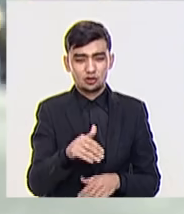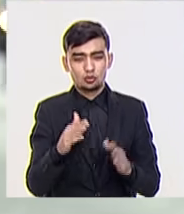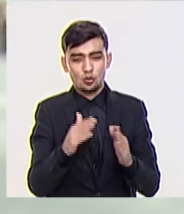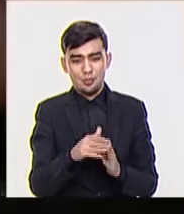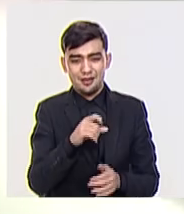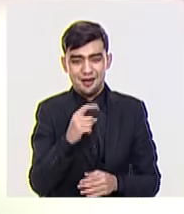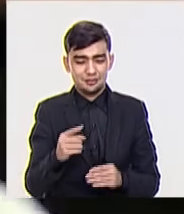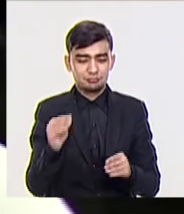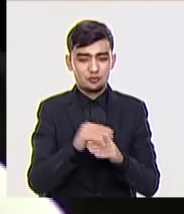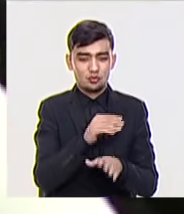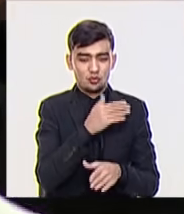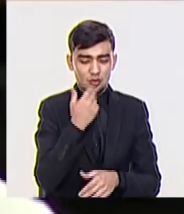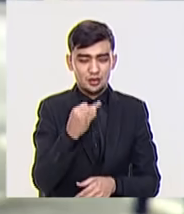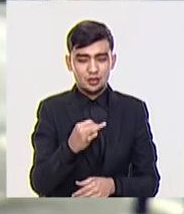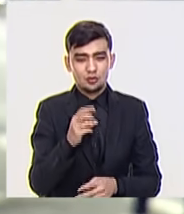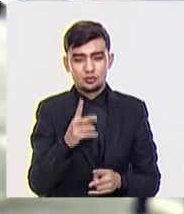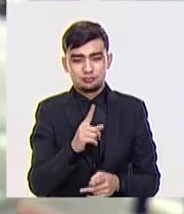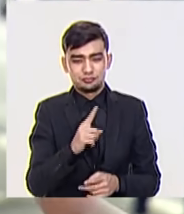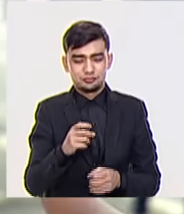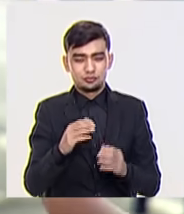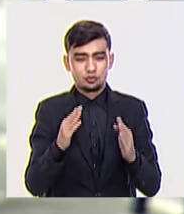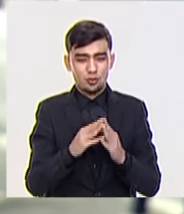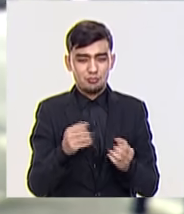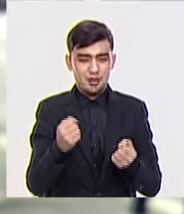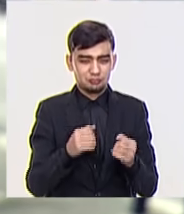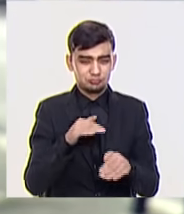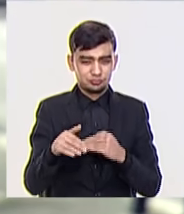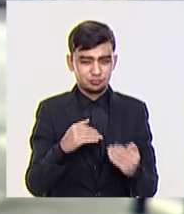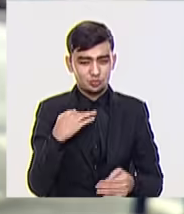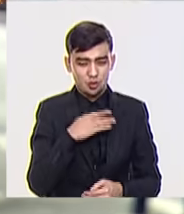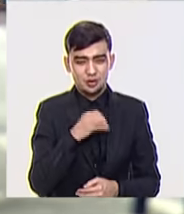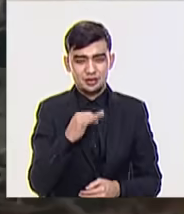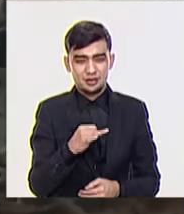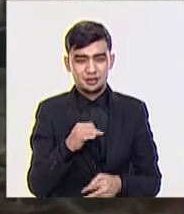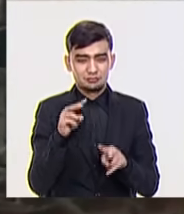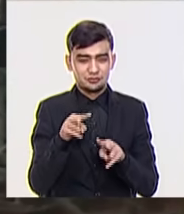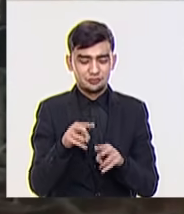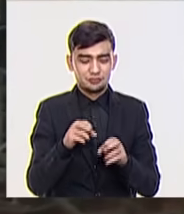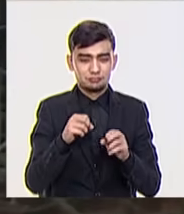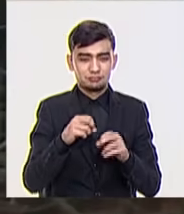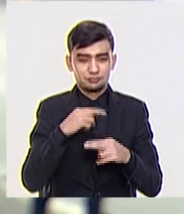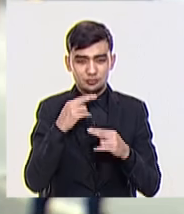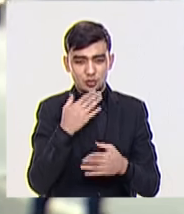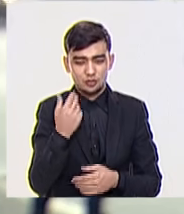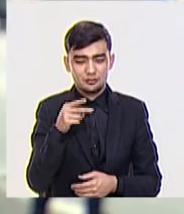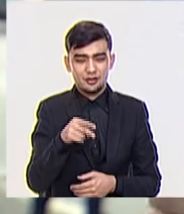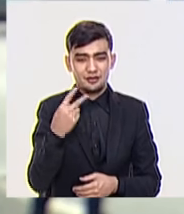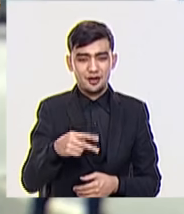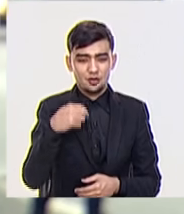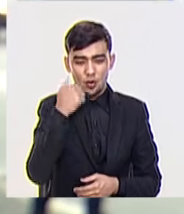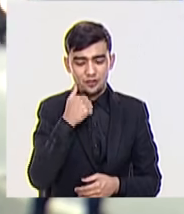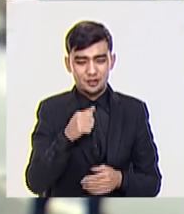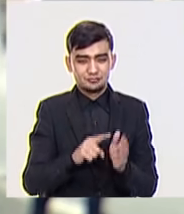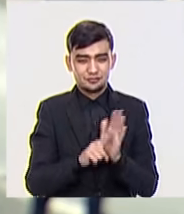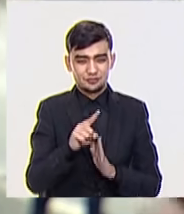газға толық қосылмаған. Кіріп шығып жатқан күнделікті көліктер жіті бақыланбайды. 2020 жылдың басынан